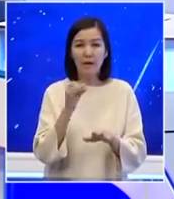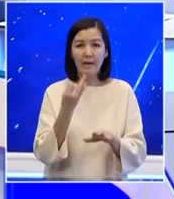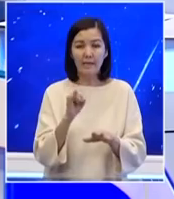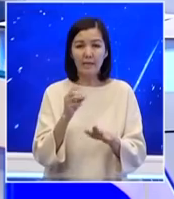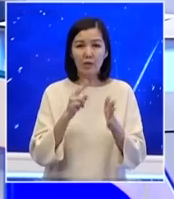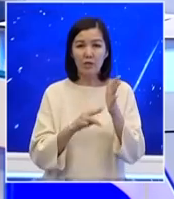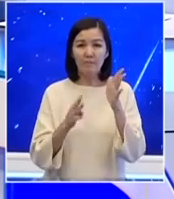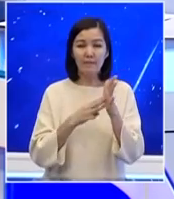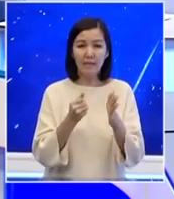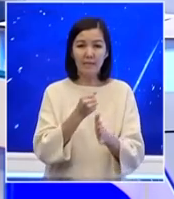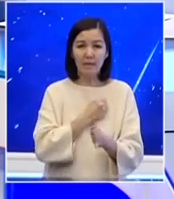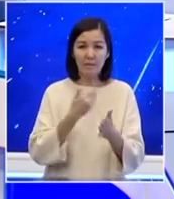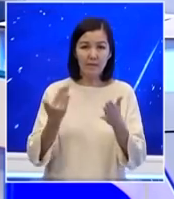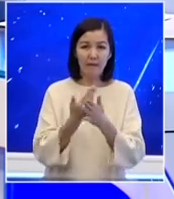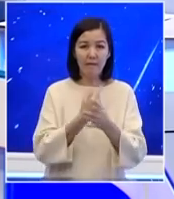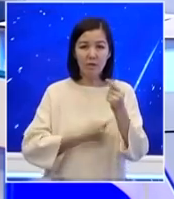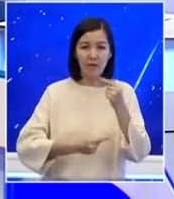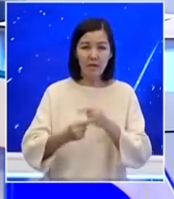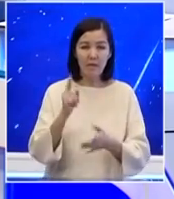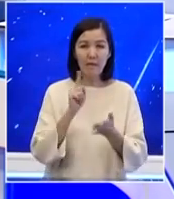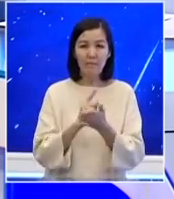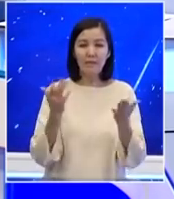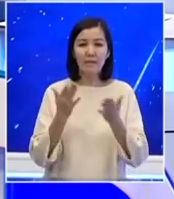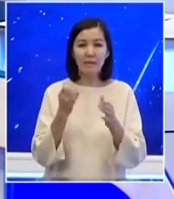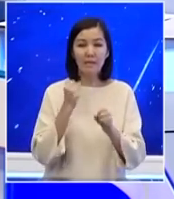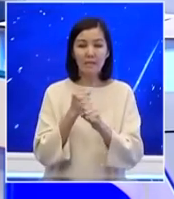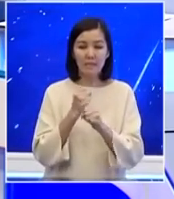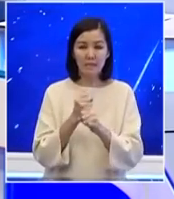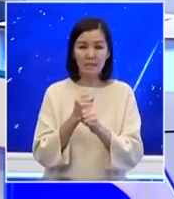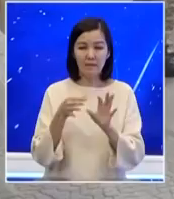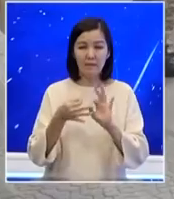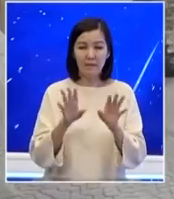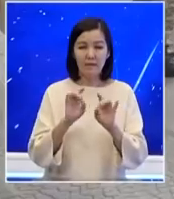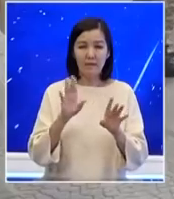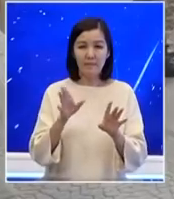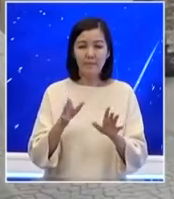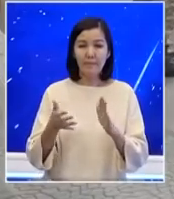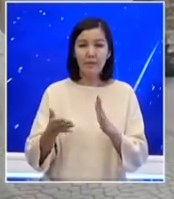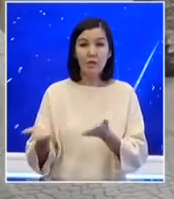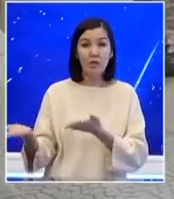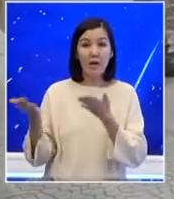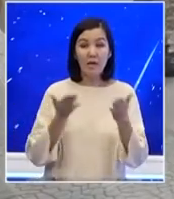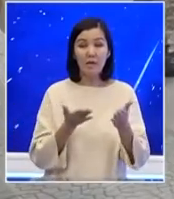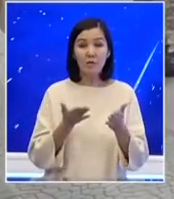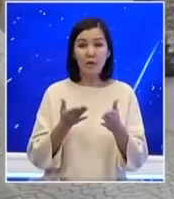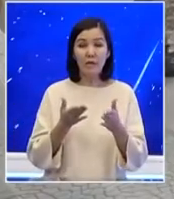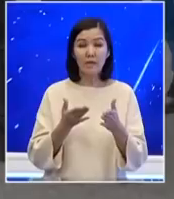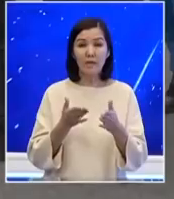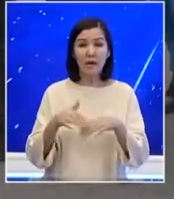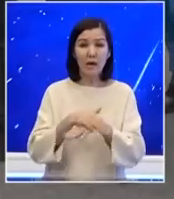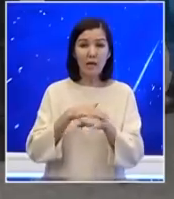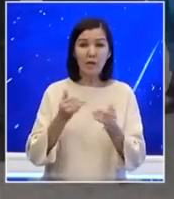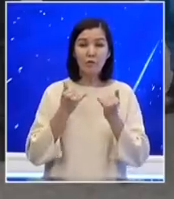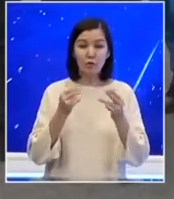78 сарбаз қатарға қайта шақырылды. Міндеттері қандай? Тілші тарқатсын. Шақыру қолдарына тие сала ел игілігі